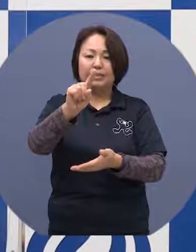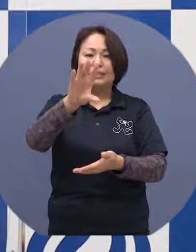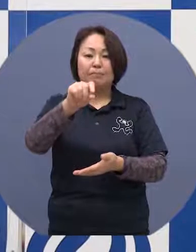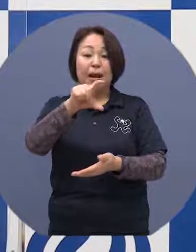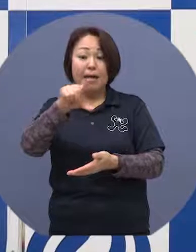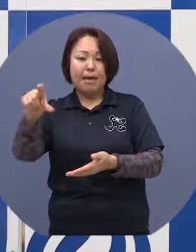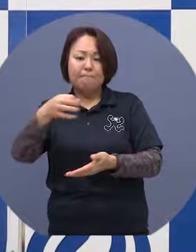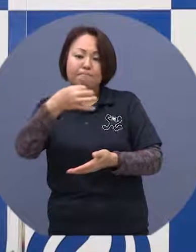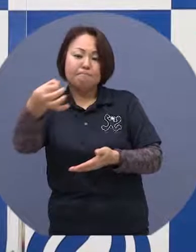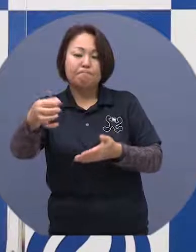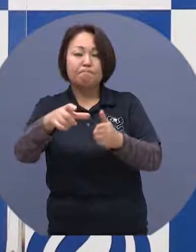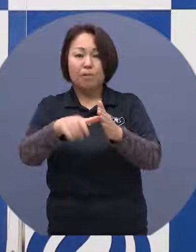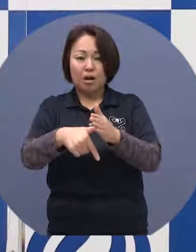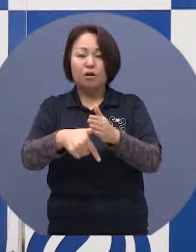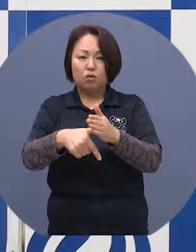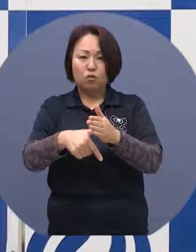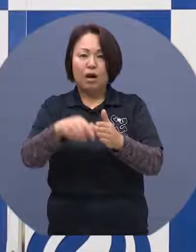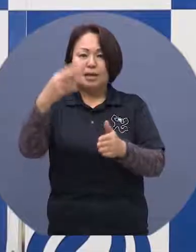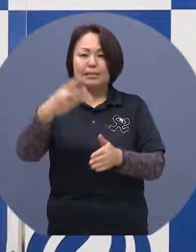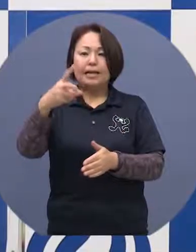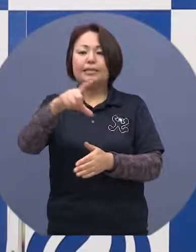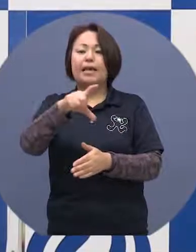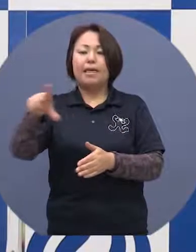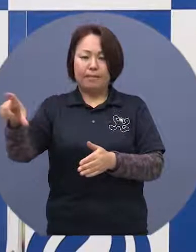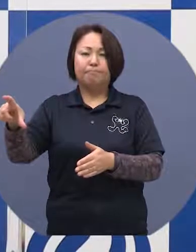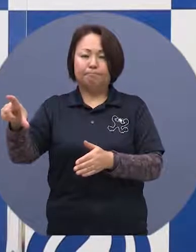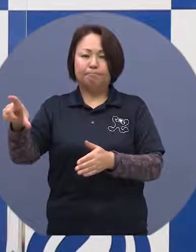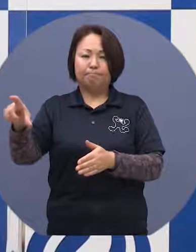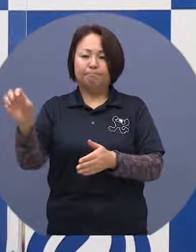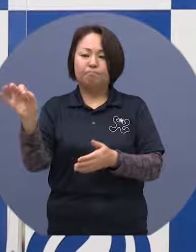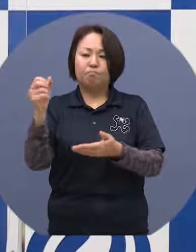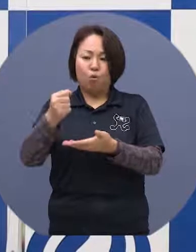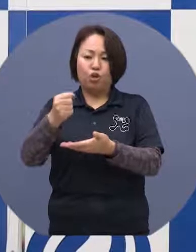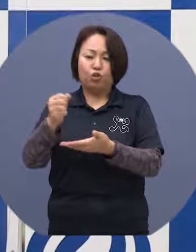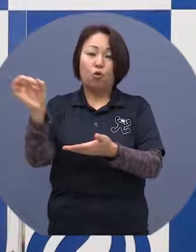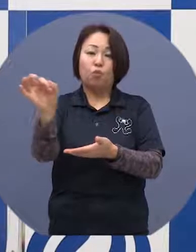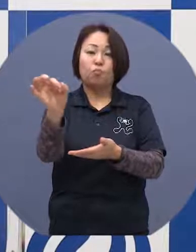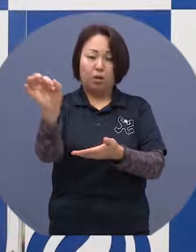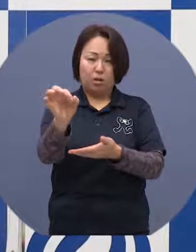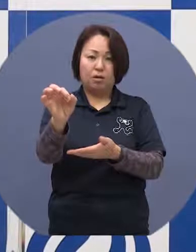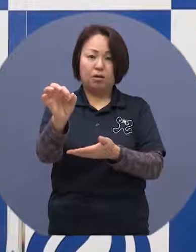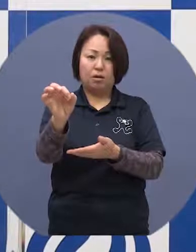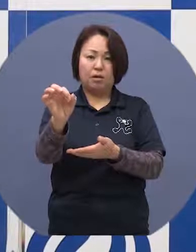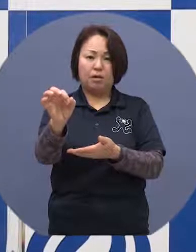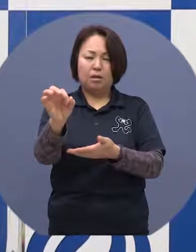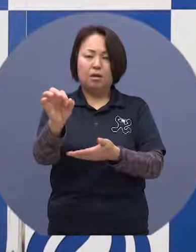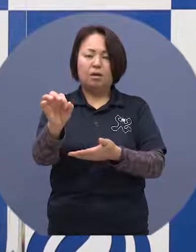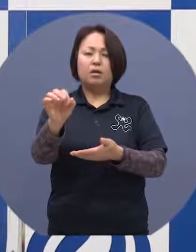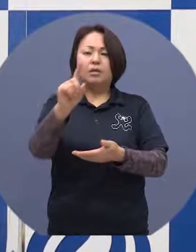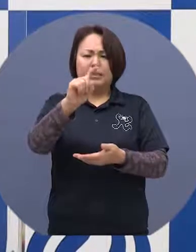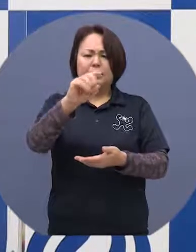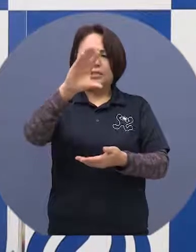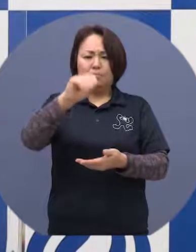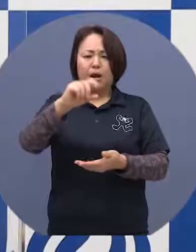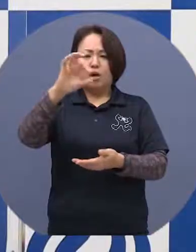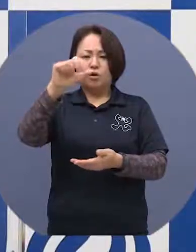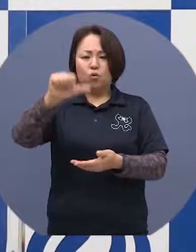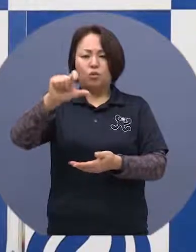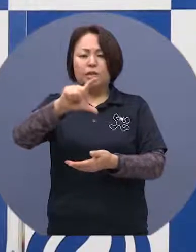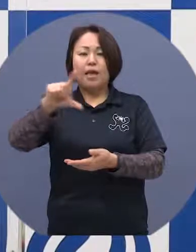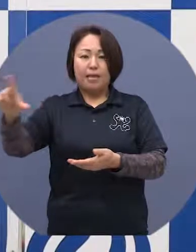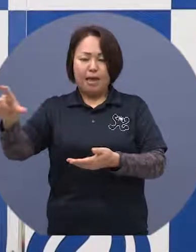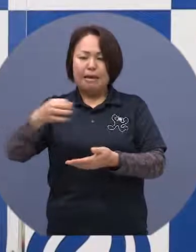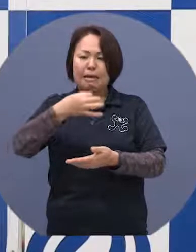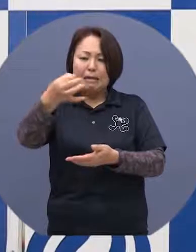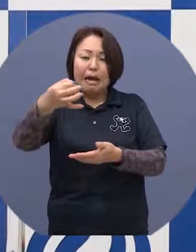3000円ただの1万5000円お買い物されたとしても上限が3000円ですので3000までしかポイント